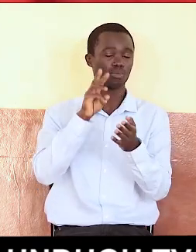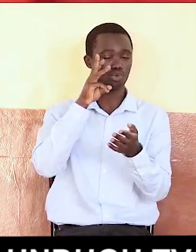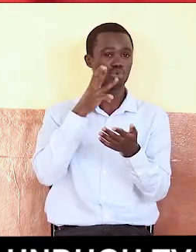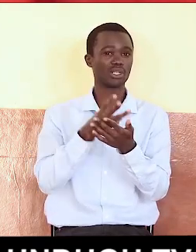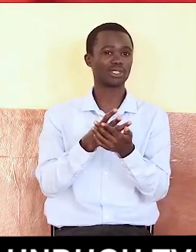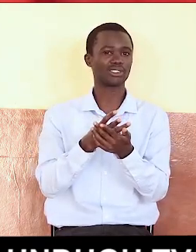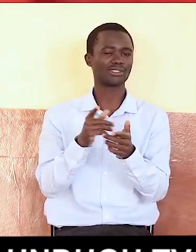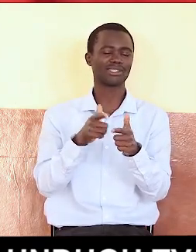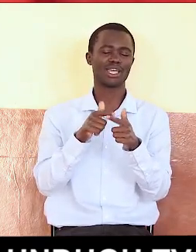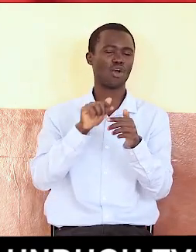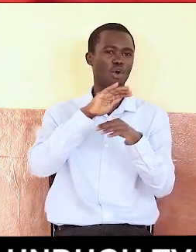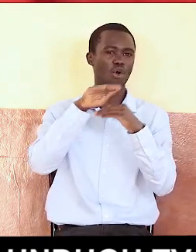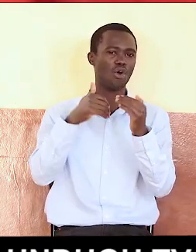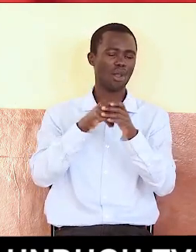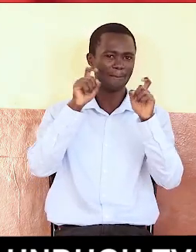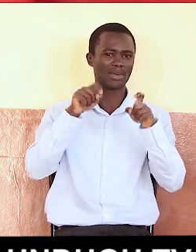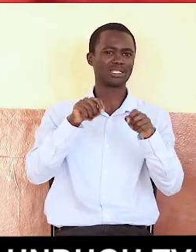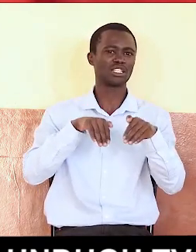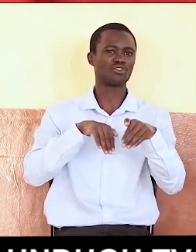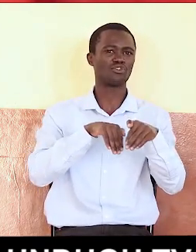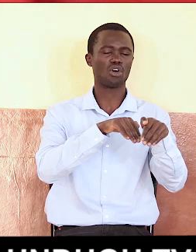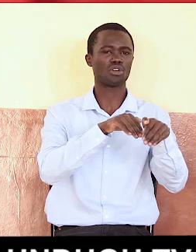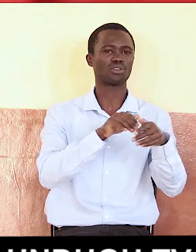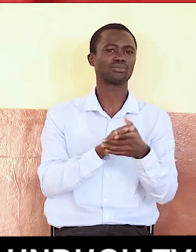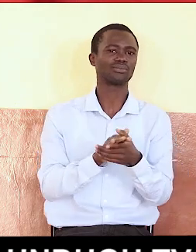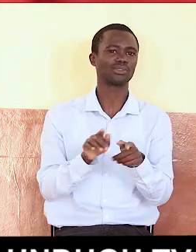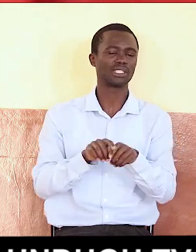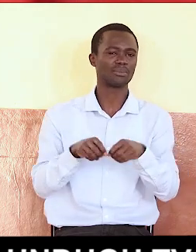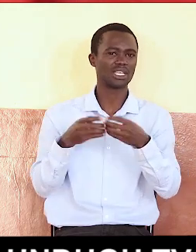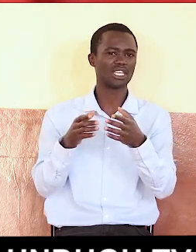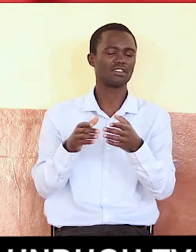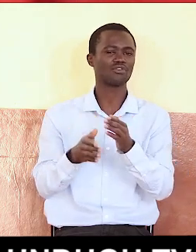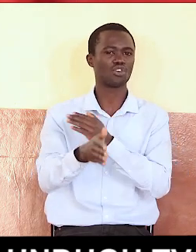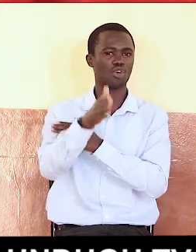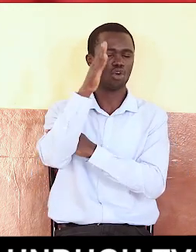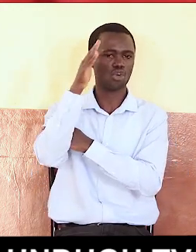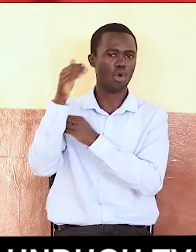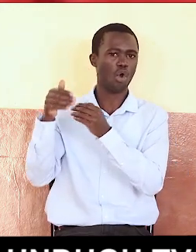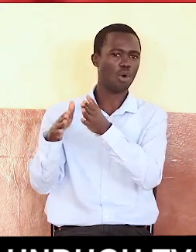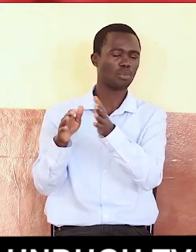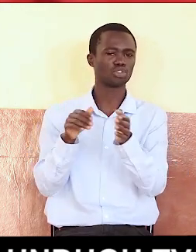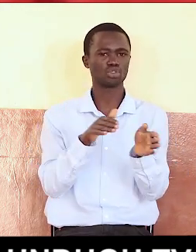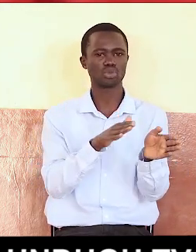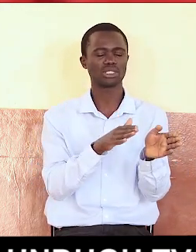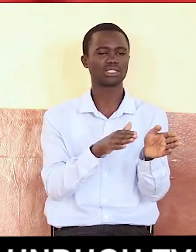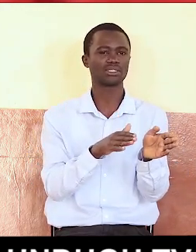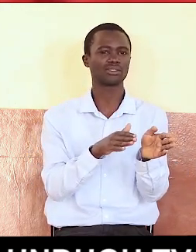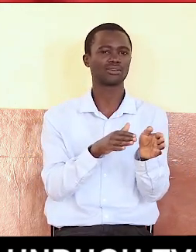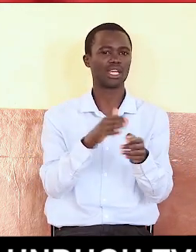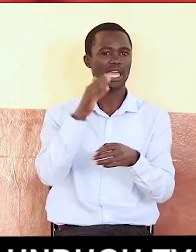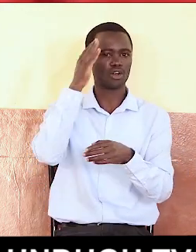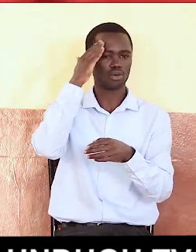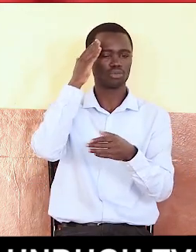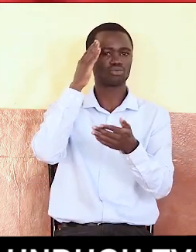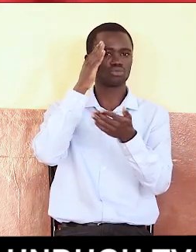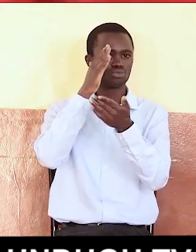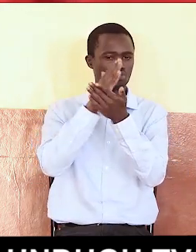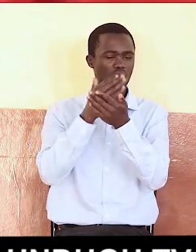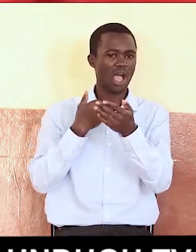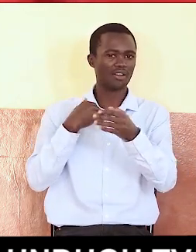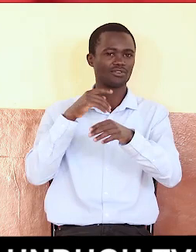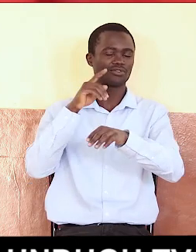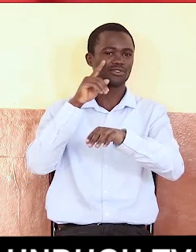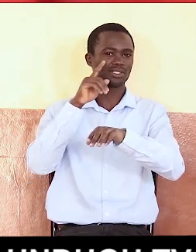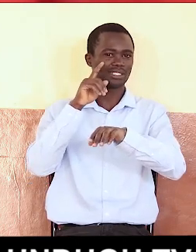hayo yote tuyafuate na tumpe Bwana nafasi. Tukijua ya kwamba kuna wakati ambao